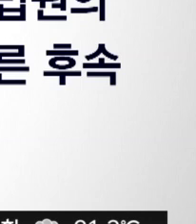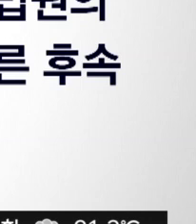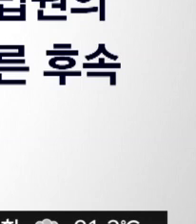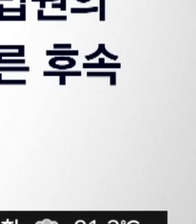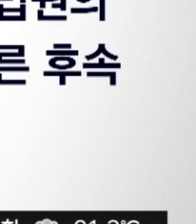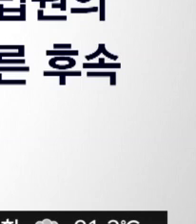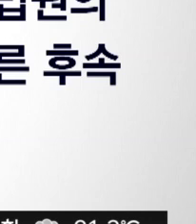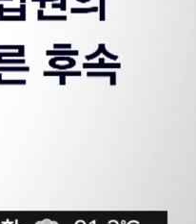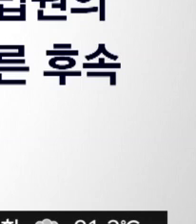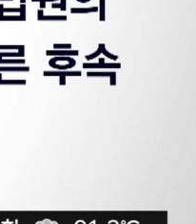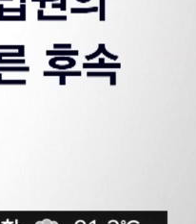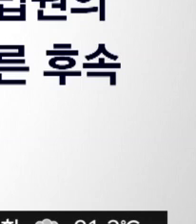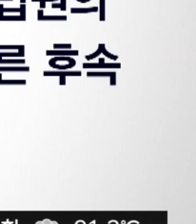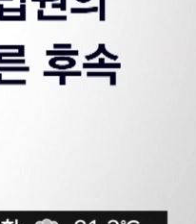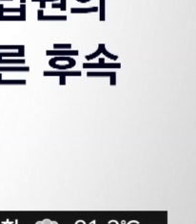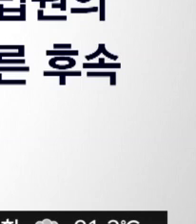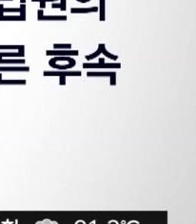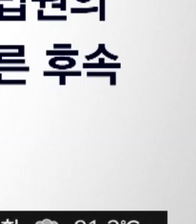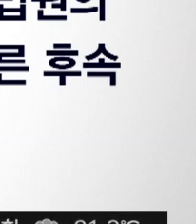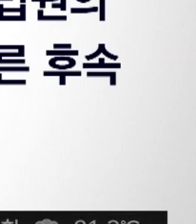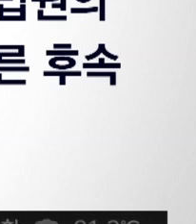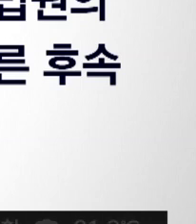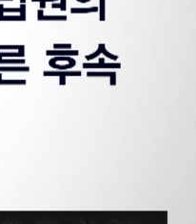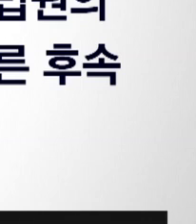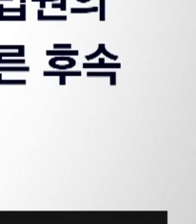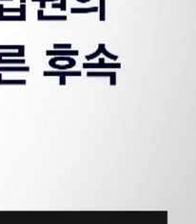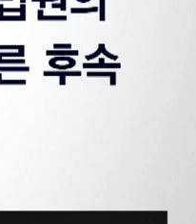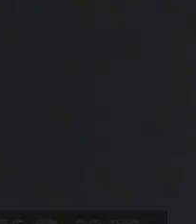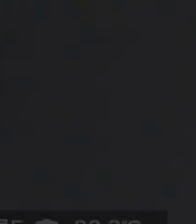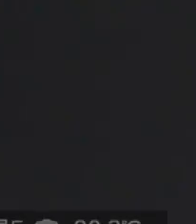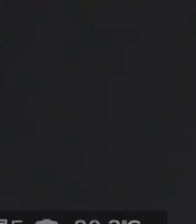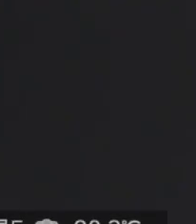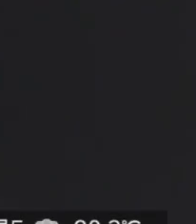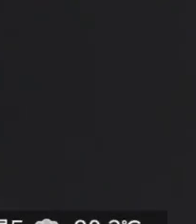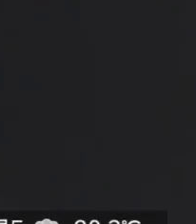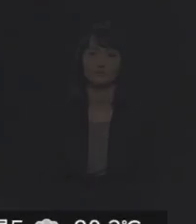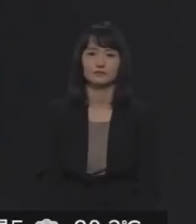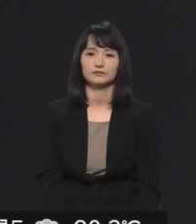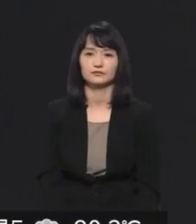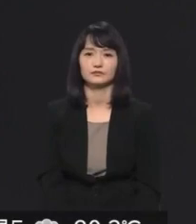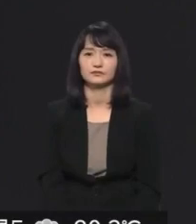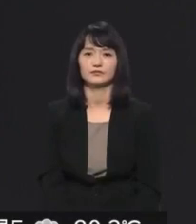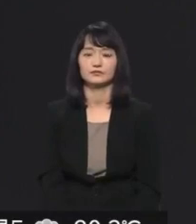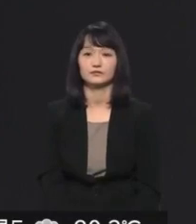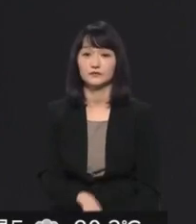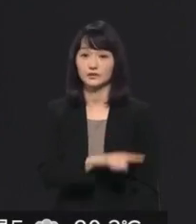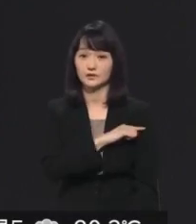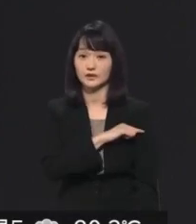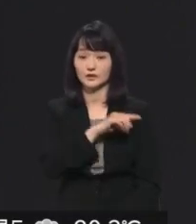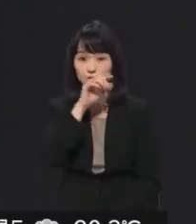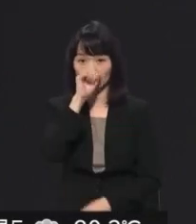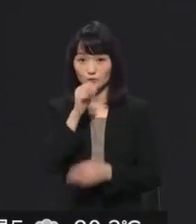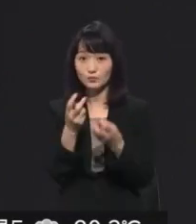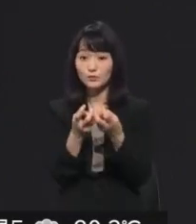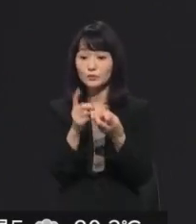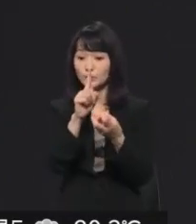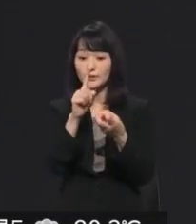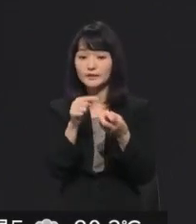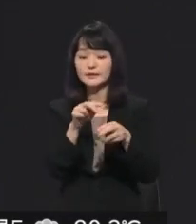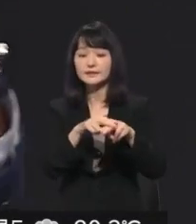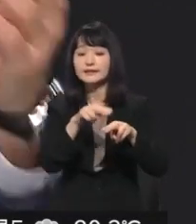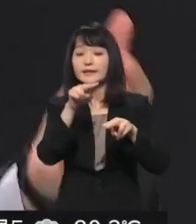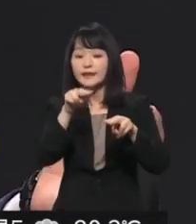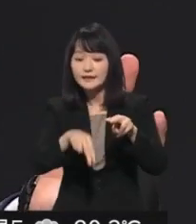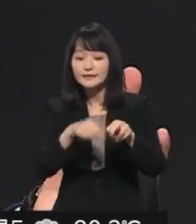사택 은요 여부를 결정하겠다고 그런데 그 중간에 제일 좋은 방법이 있을 사퇴 표명 을 지금 하면 되요 어 다 물러납니다 그런데